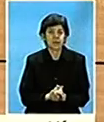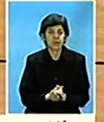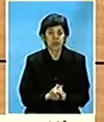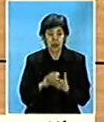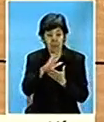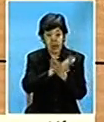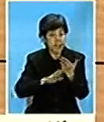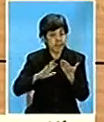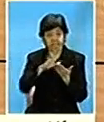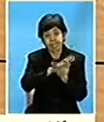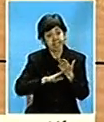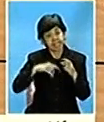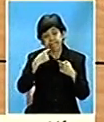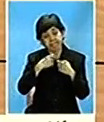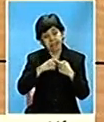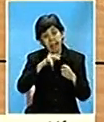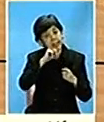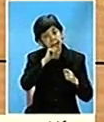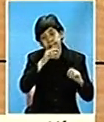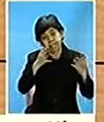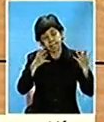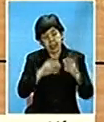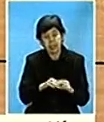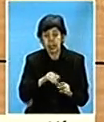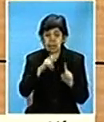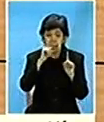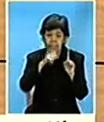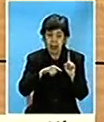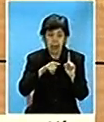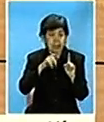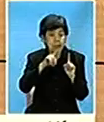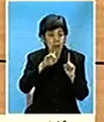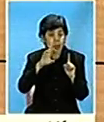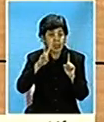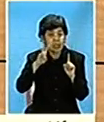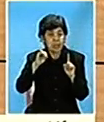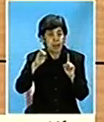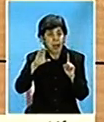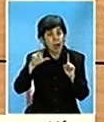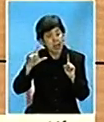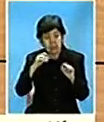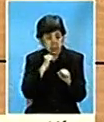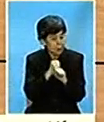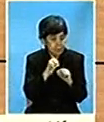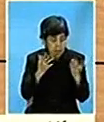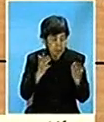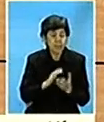ประเทศจะไม่ได้น้ำ 1,175 ล้านลูกบาศก์เมตรไว้คือ